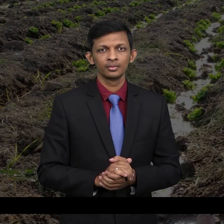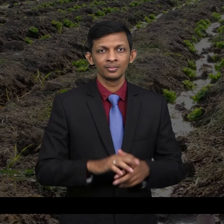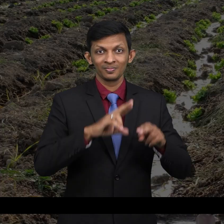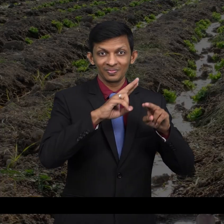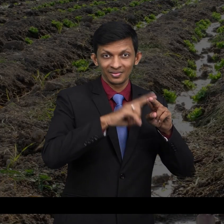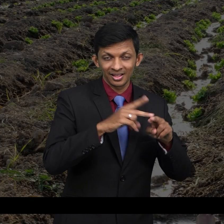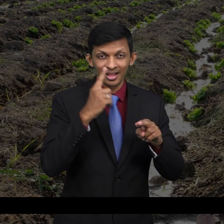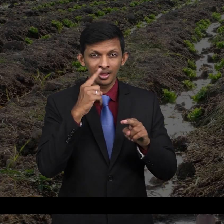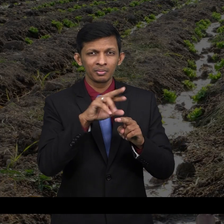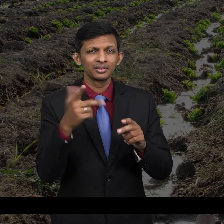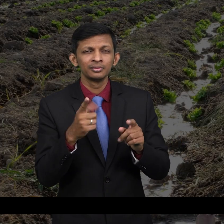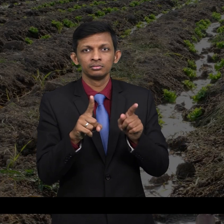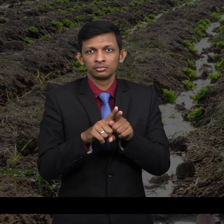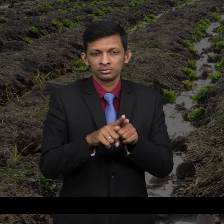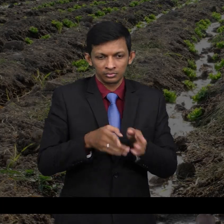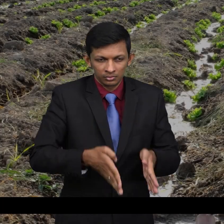कुंड सिंचाई।